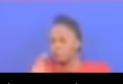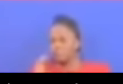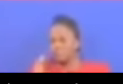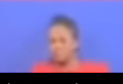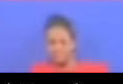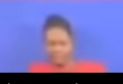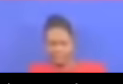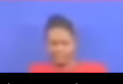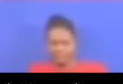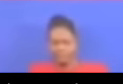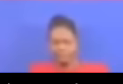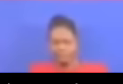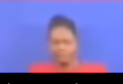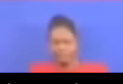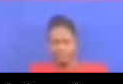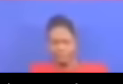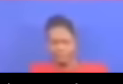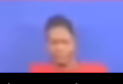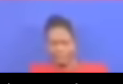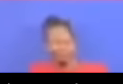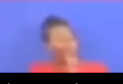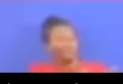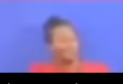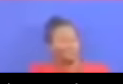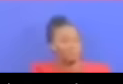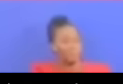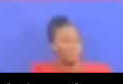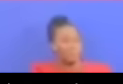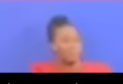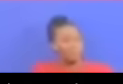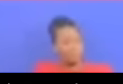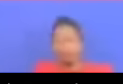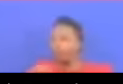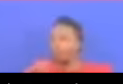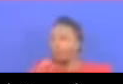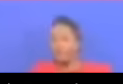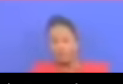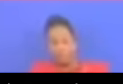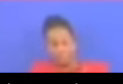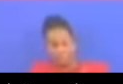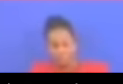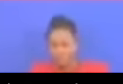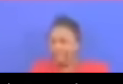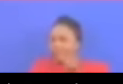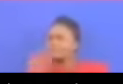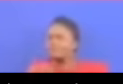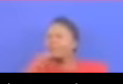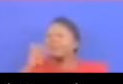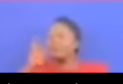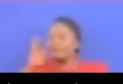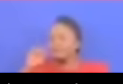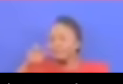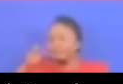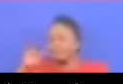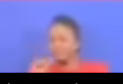kuingia tu hapa tumefukuza kiboko ya wachawi huku tena tunashuka anaifuata na mheshimiwa spika kwa kweli tufike